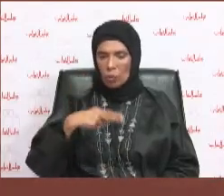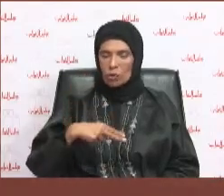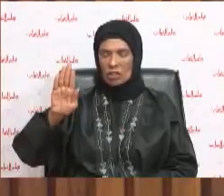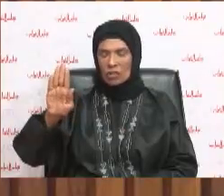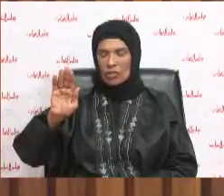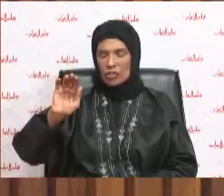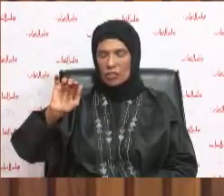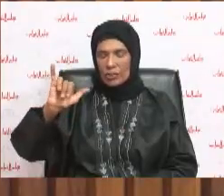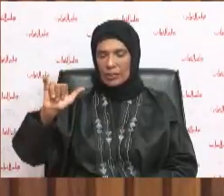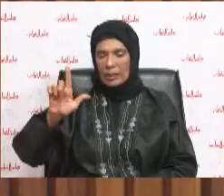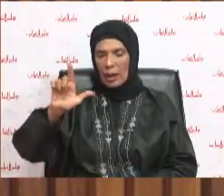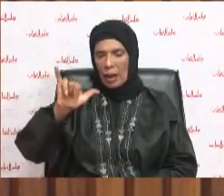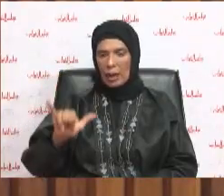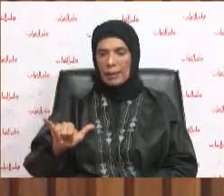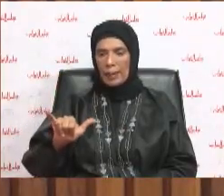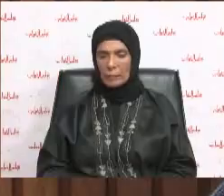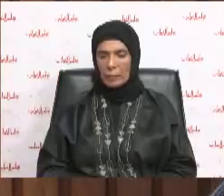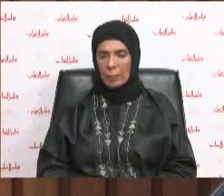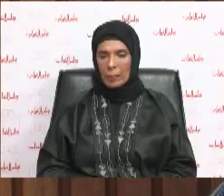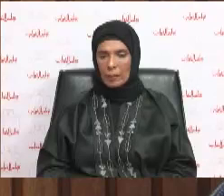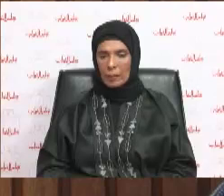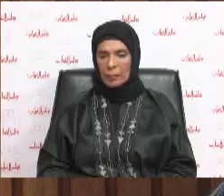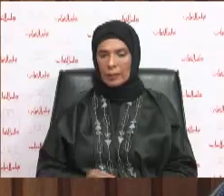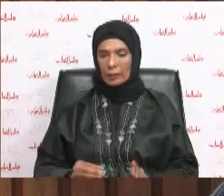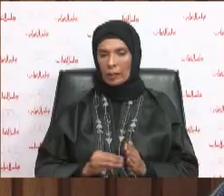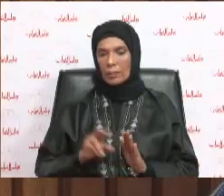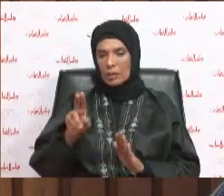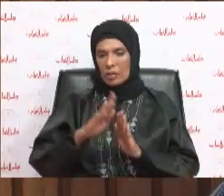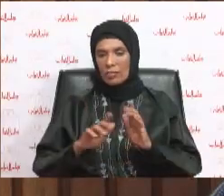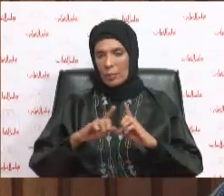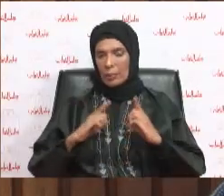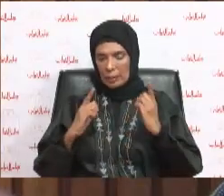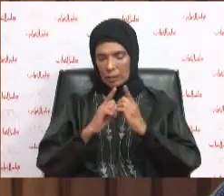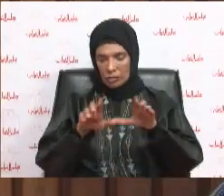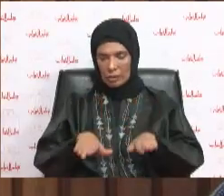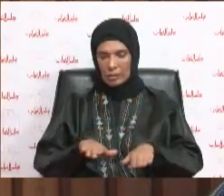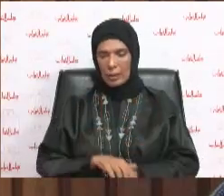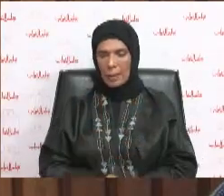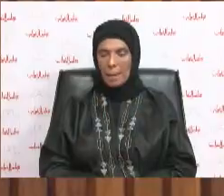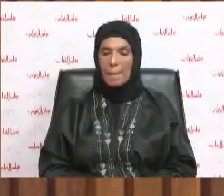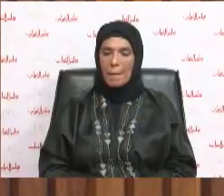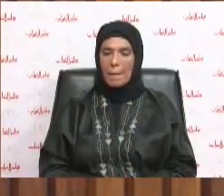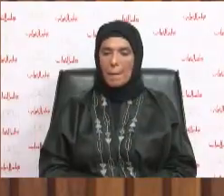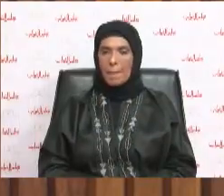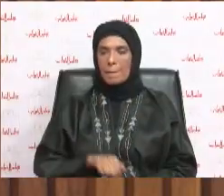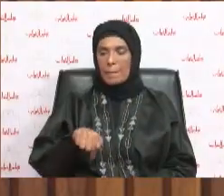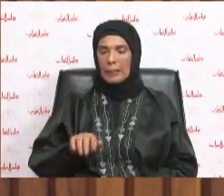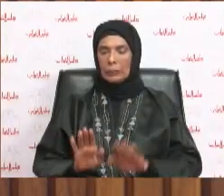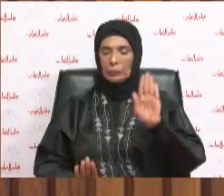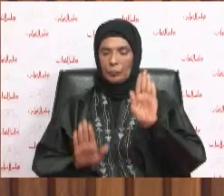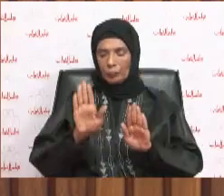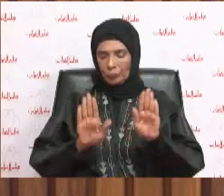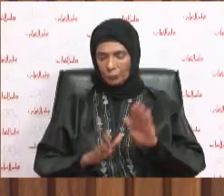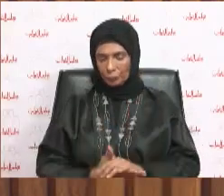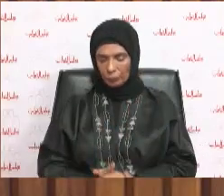شكرا. المقرر اللجنة لو سمحت. أرجو تثبيت تقرير اللجنة في مضبطة الجلسة. هل يوافق المجلس الموقر على تثبيت